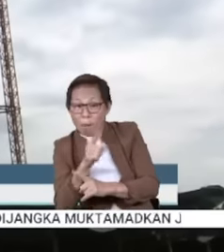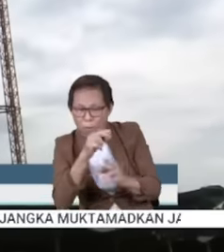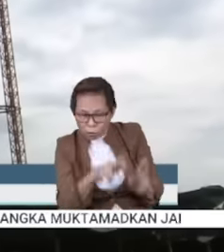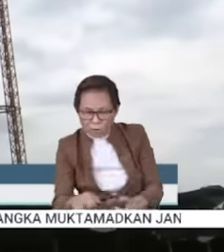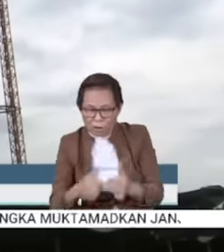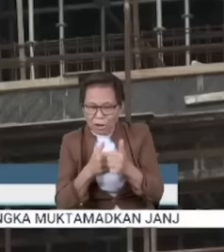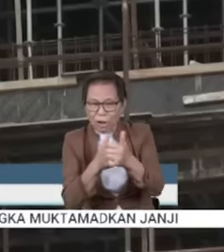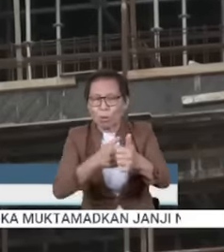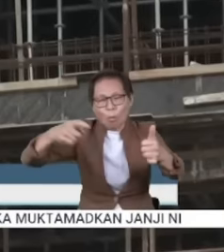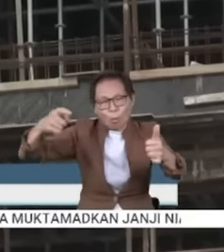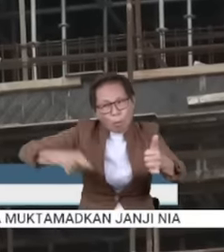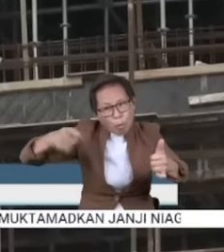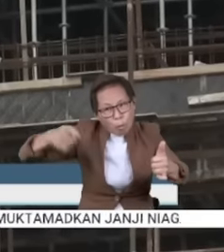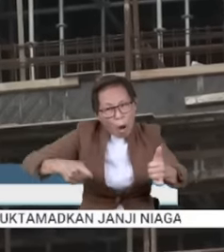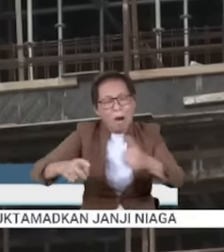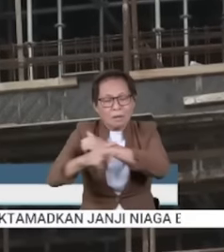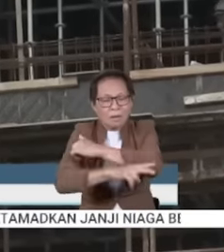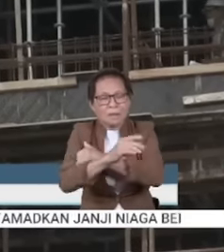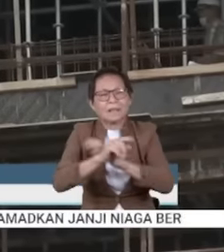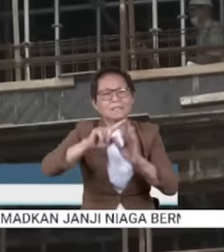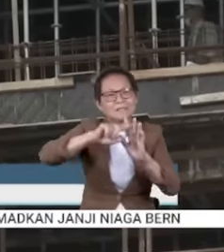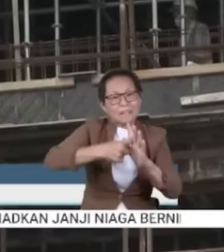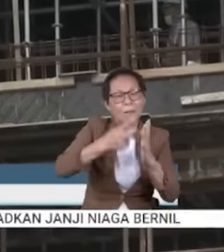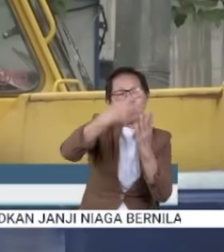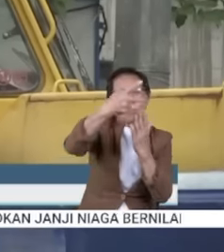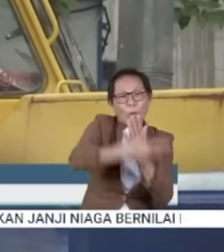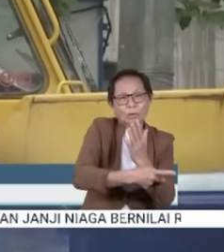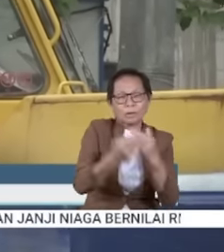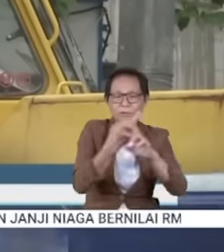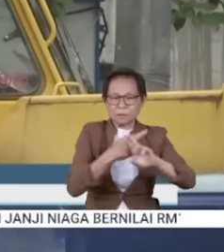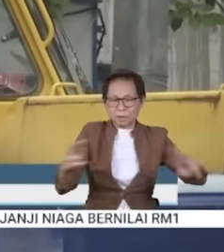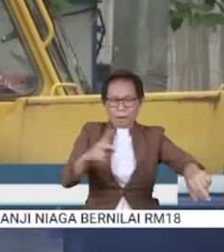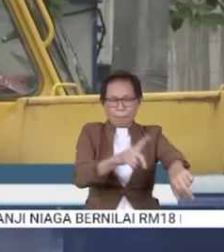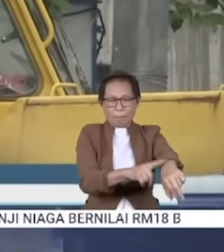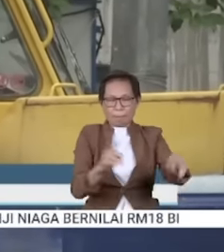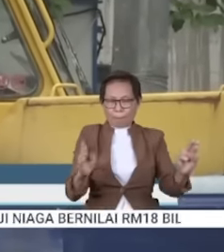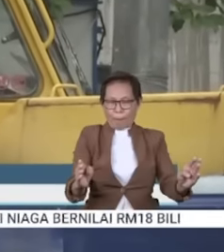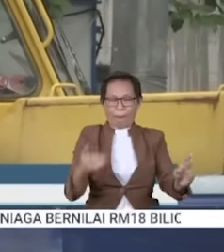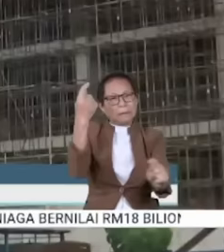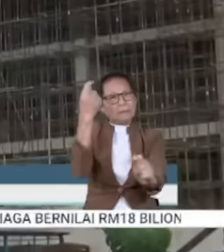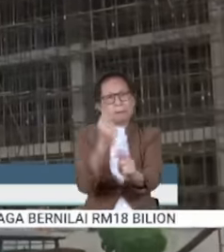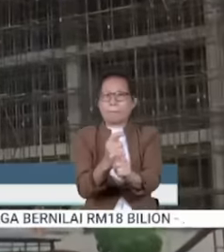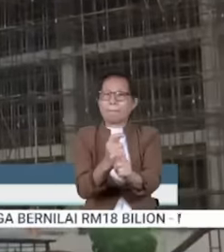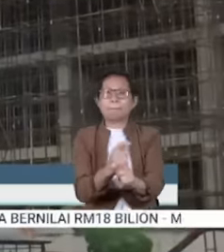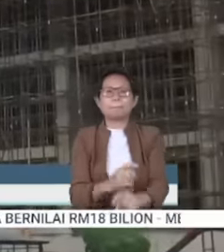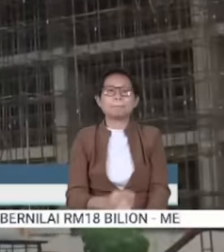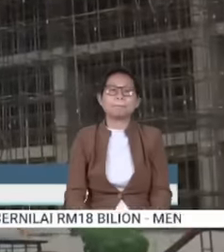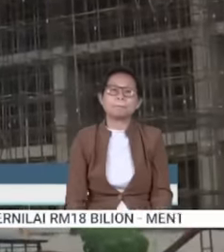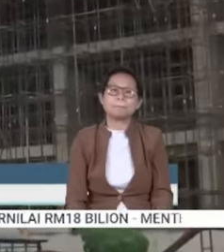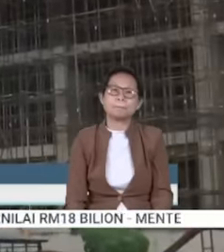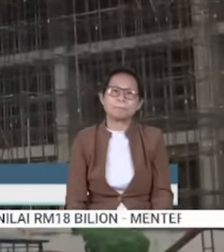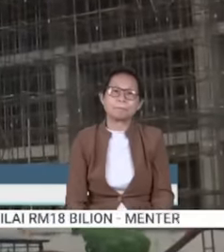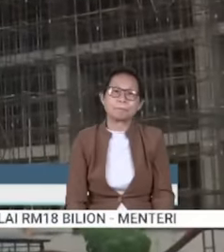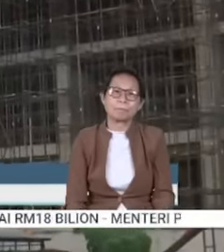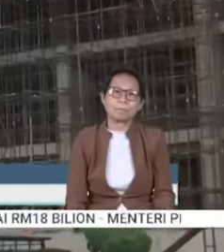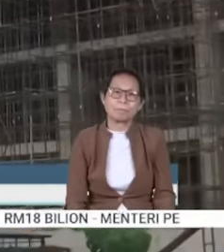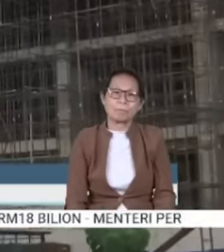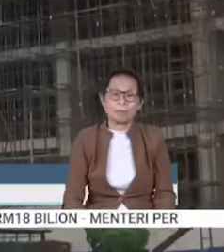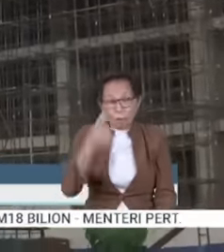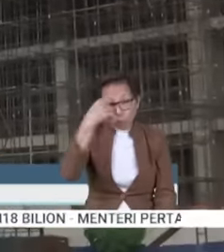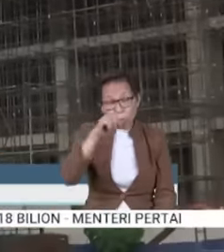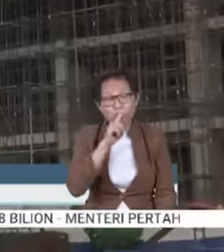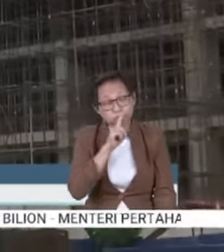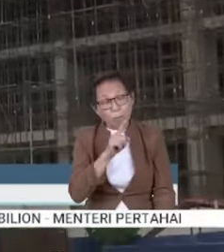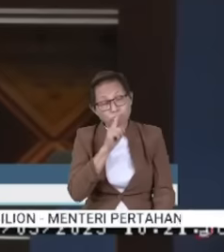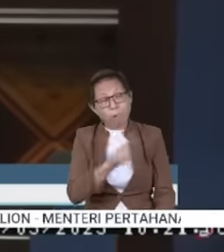rancangan adalah mengikut keperluan negeri dan pelaksanaan Project siap dalam tempo ditetapkan bagi